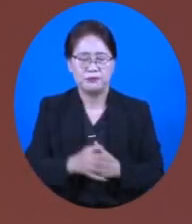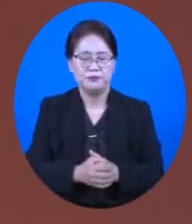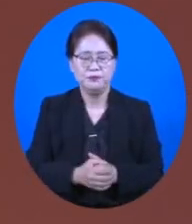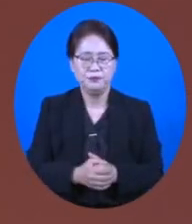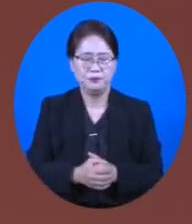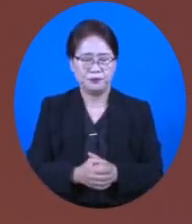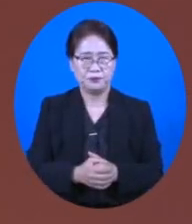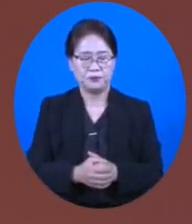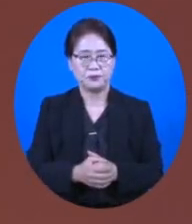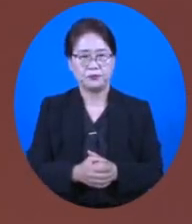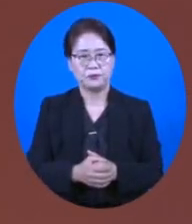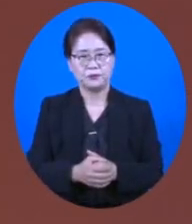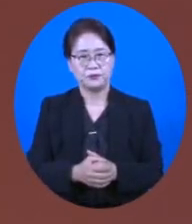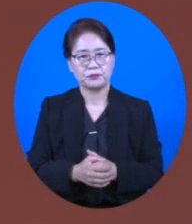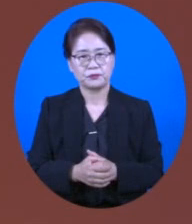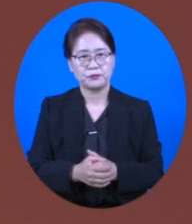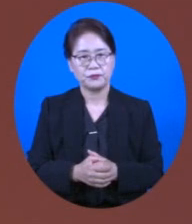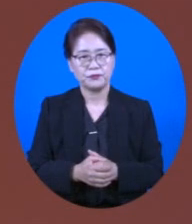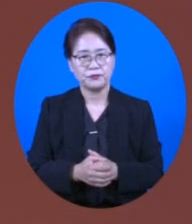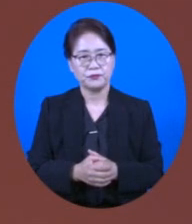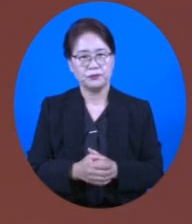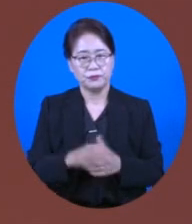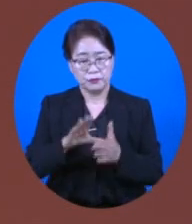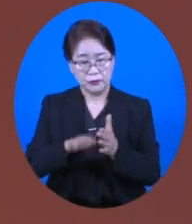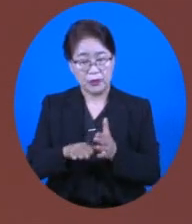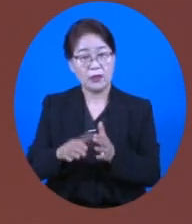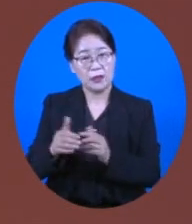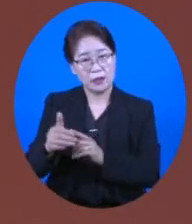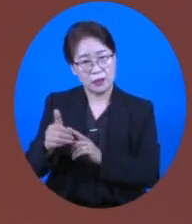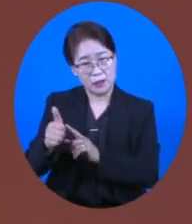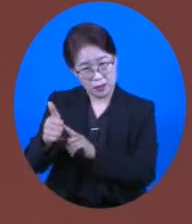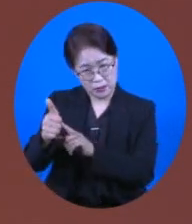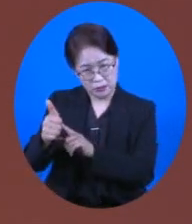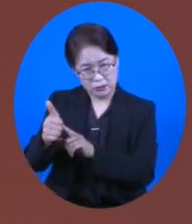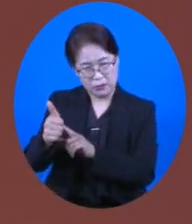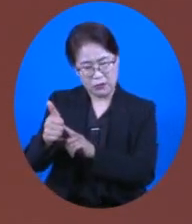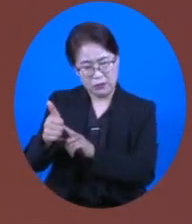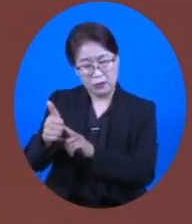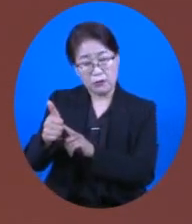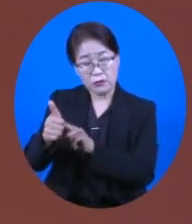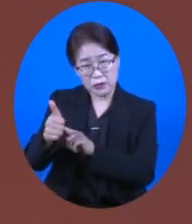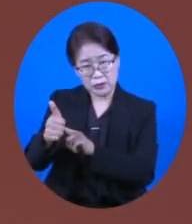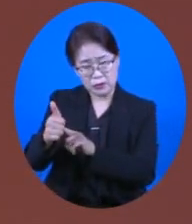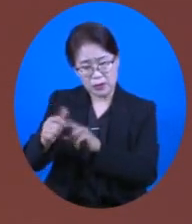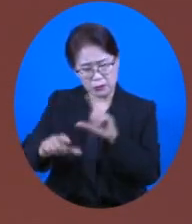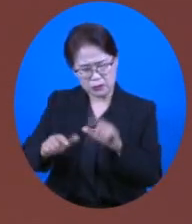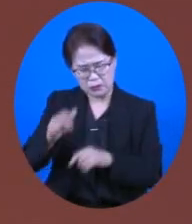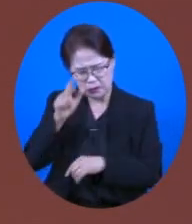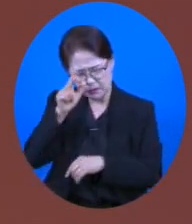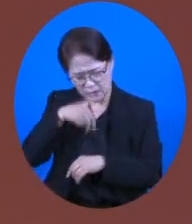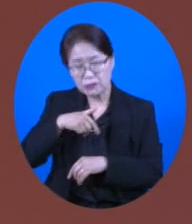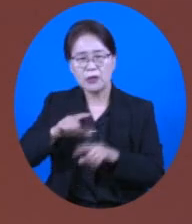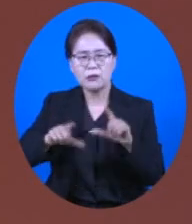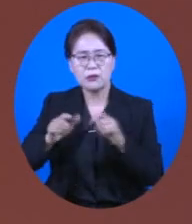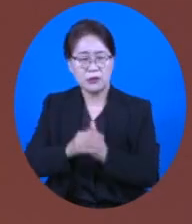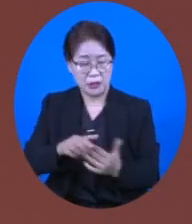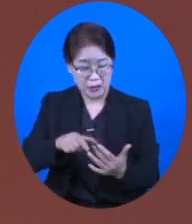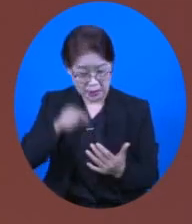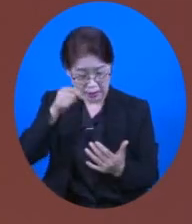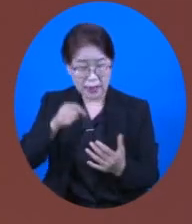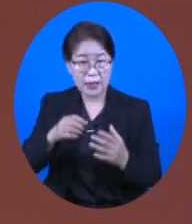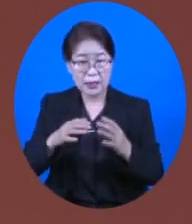그러니 이때의 여호수아의 참담함이 어떠했겠어요? 택한